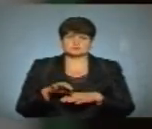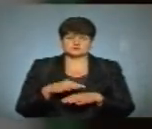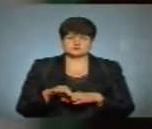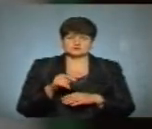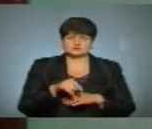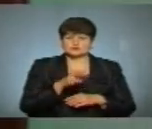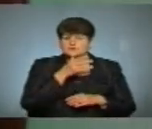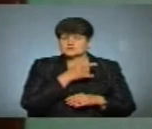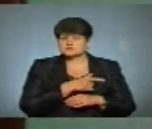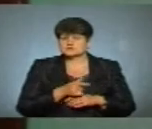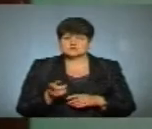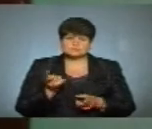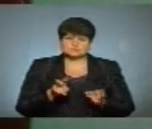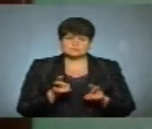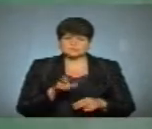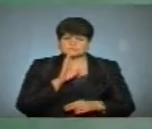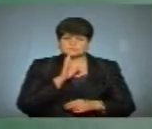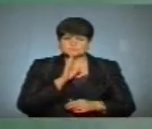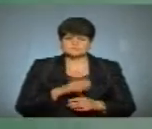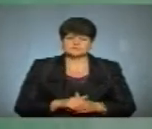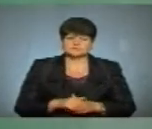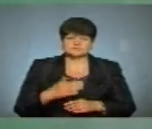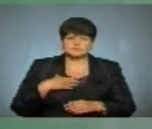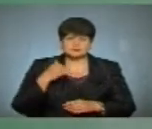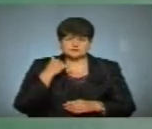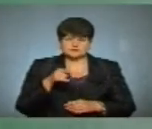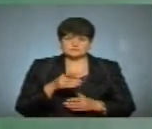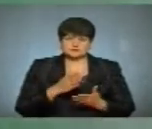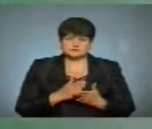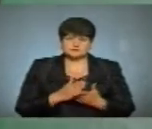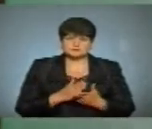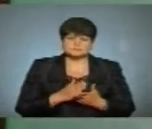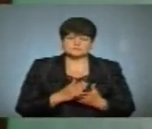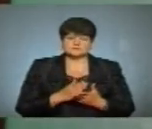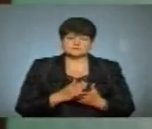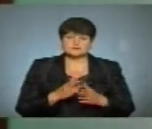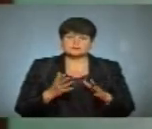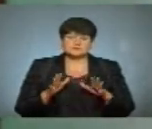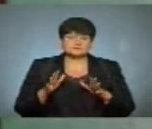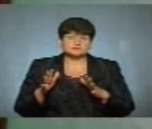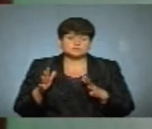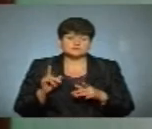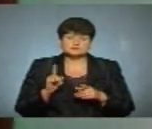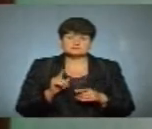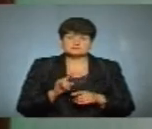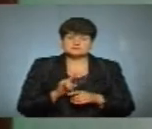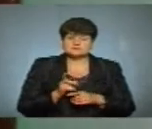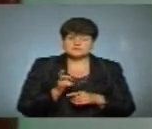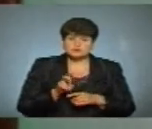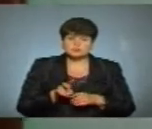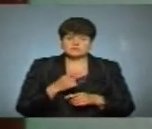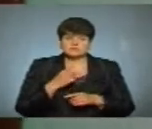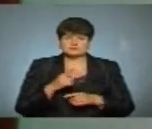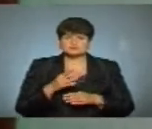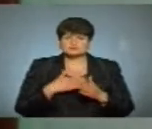того часу провідує жінку. Мій телефон ви маєте. То почитаєте, щоб якби часом якісь шахраї приходили до вас, казали,